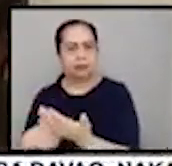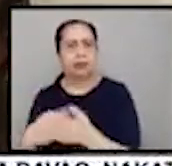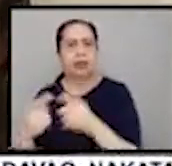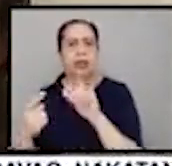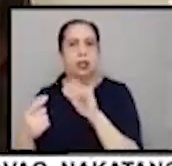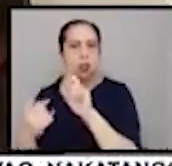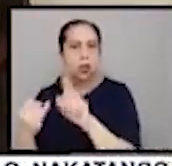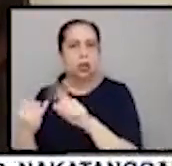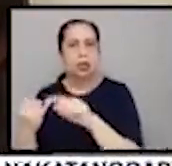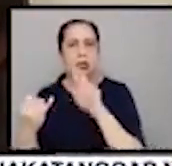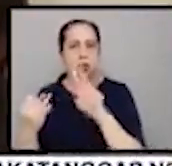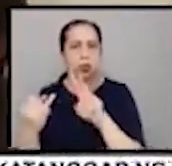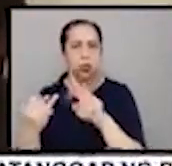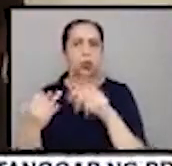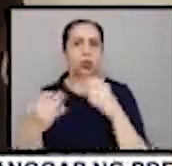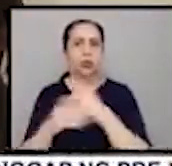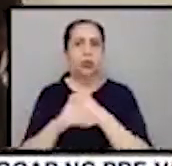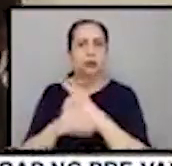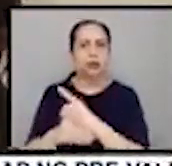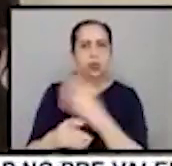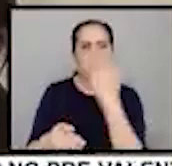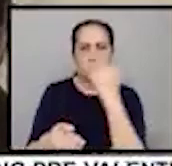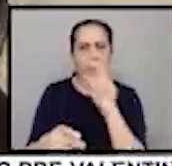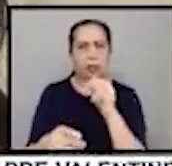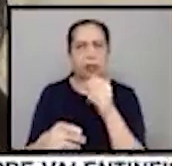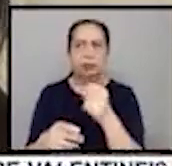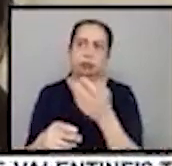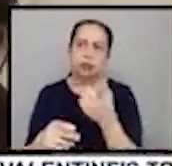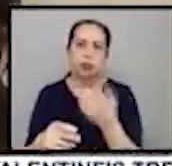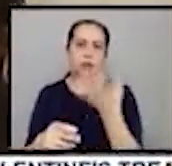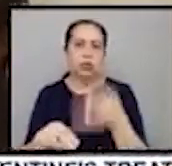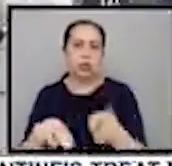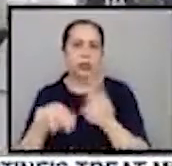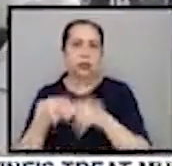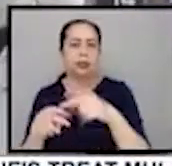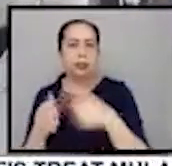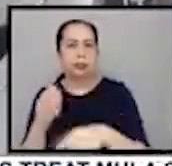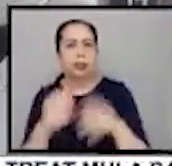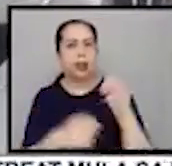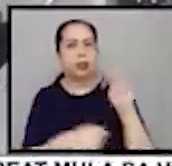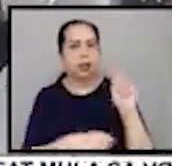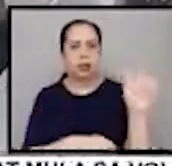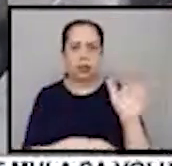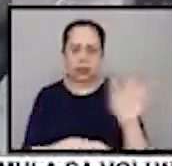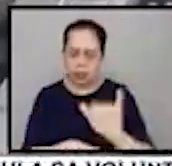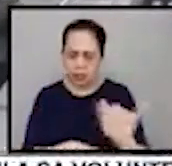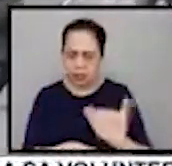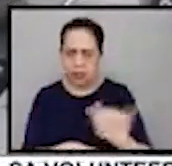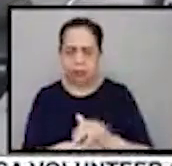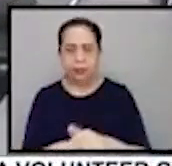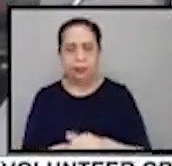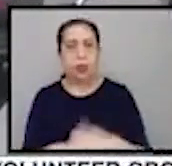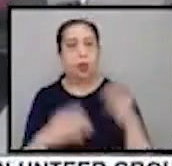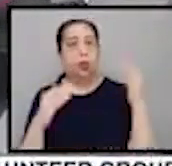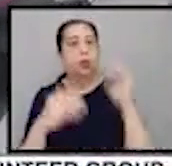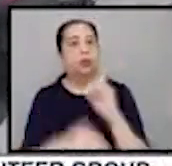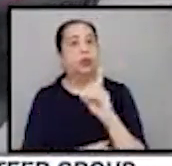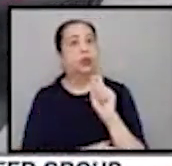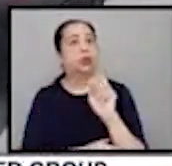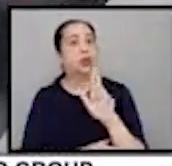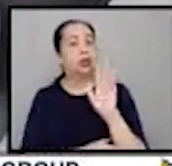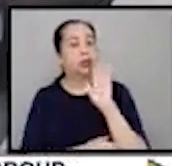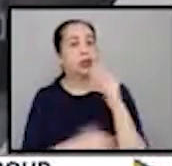2, idedepensa nila kung bakit magkano. At ang MRT3 ganun din. Samantala, target naman na DOTR na magkaroon ng